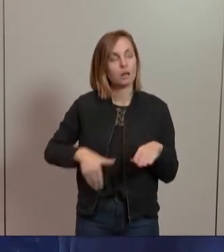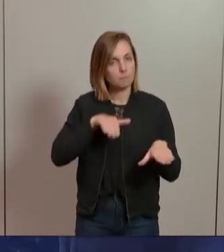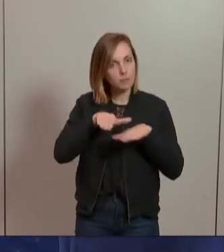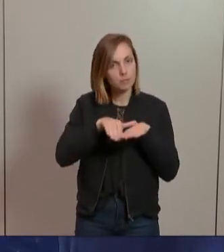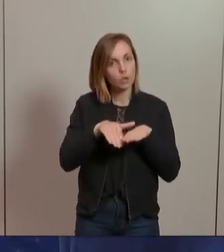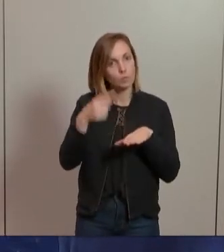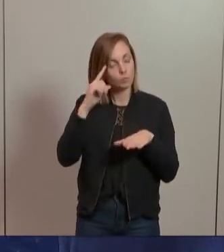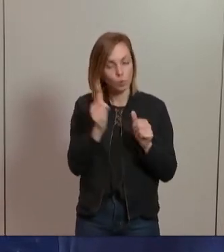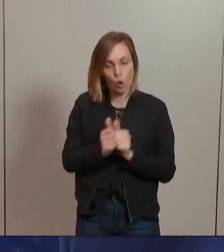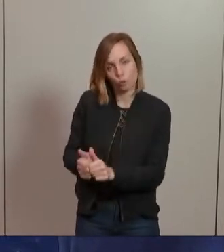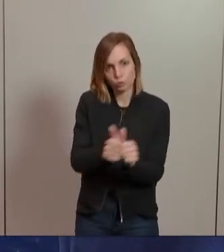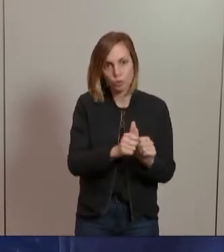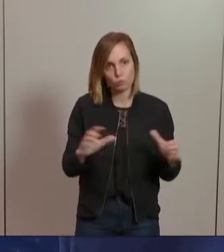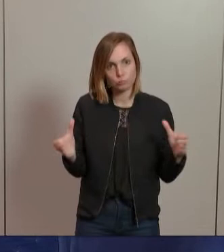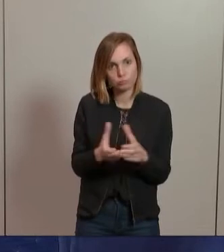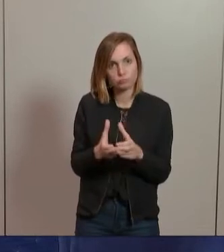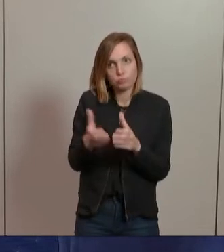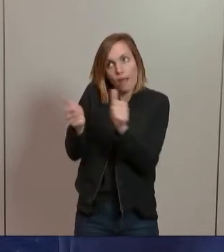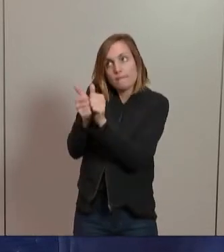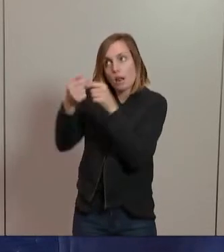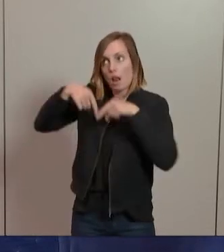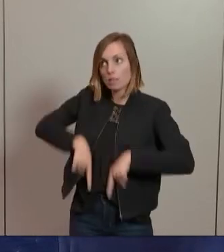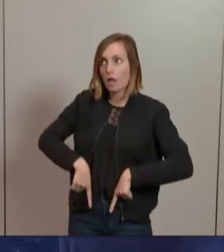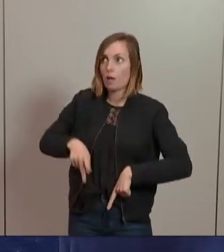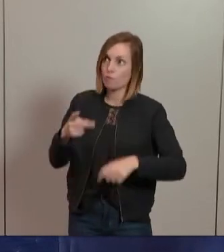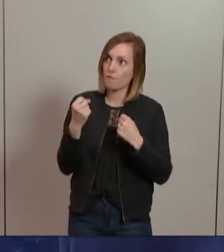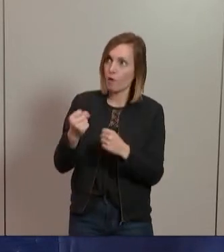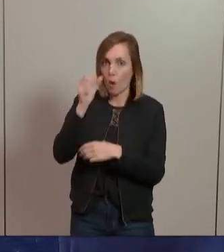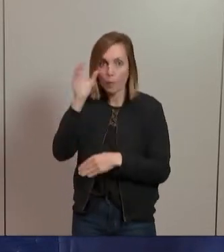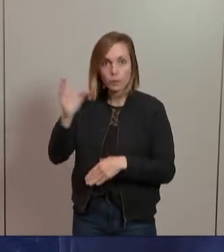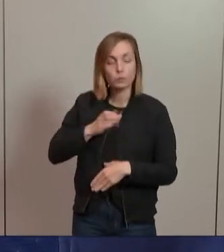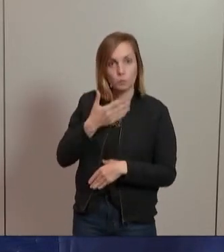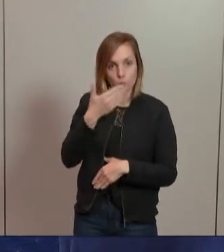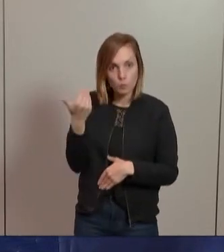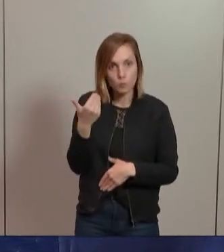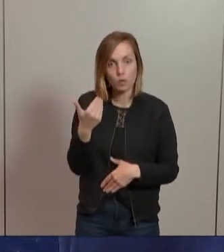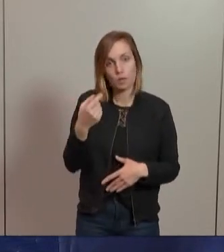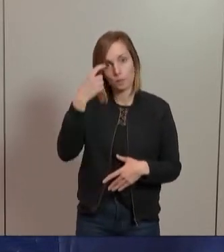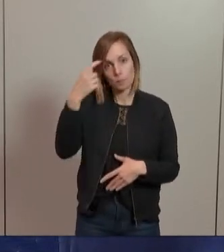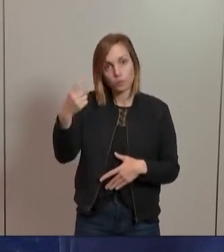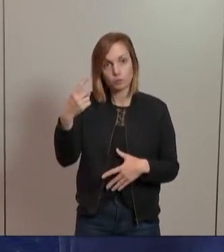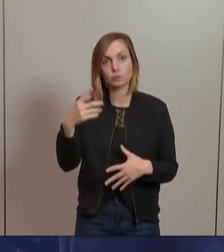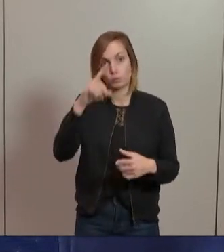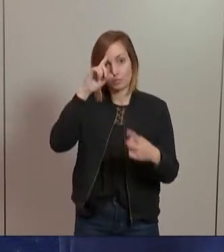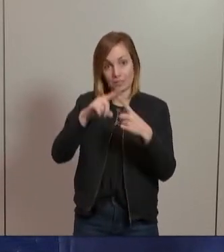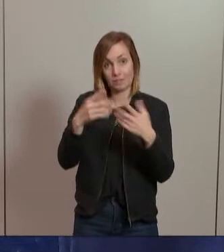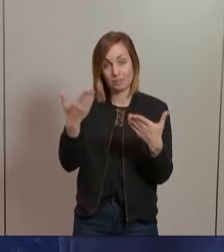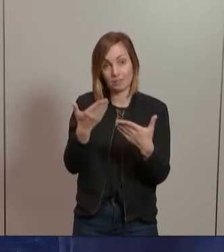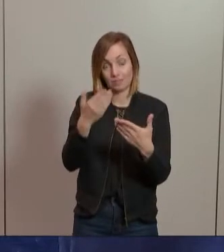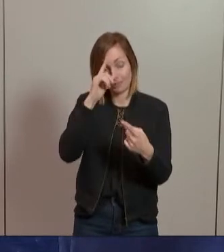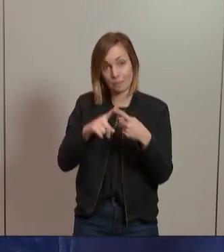agir collectivement auprès de l'État pour être plus fort, mieux écouté, et je pense en particulier à l'enjeu de la justice de